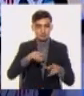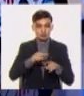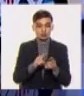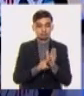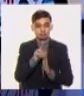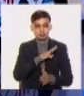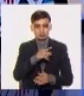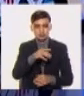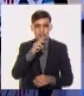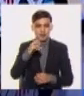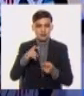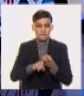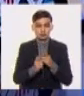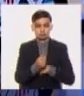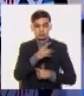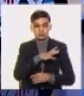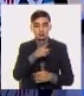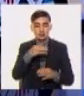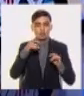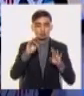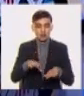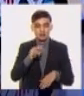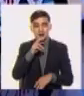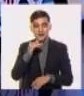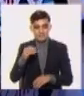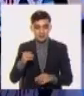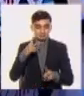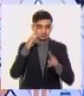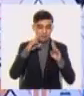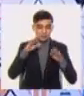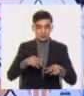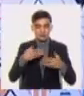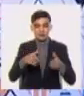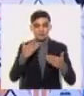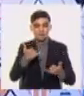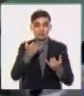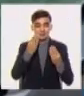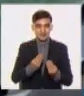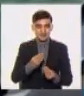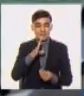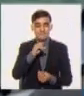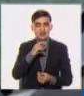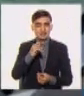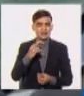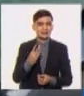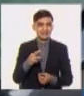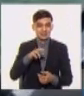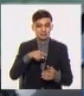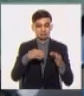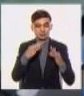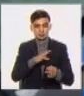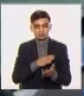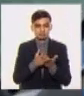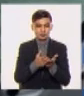недавно свирепствовал коронавирус. Там уже открыли рестораны, кафе и парикмахерские. А с сегодняшнего дня в Венеции разрешили плавать речным